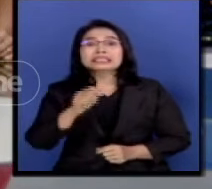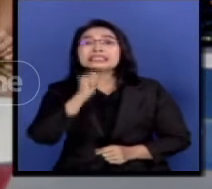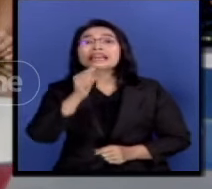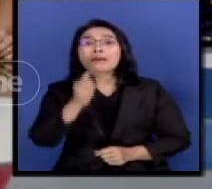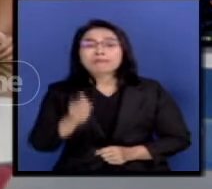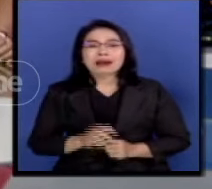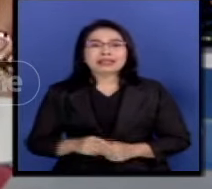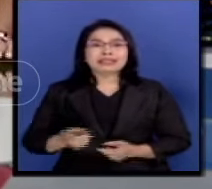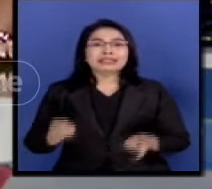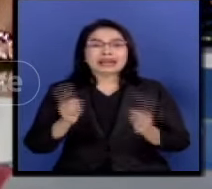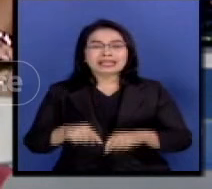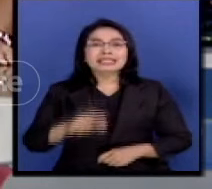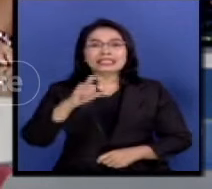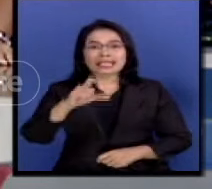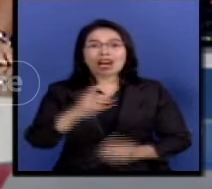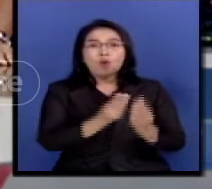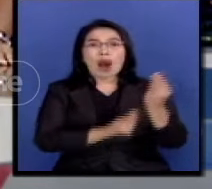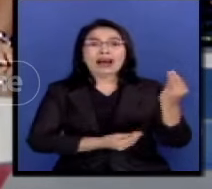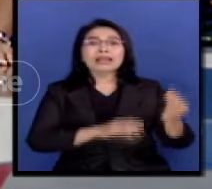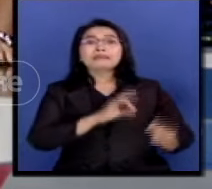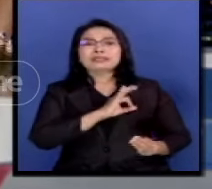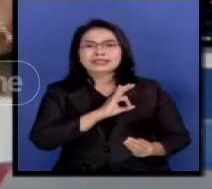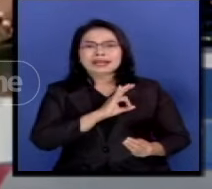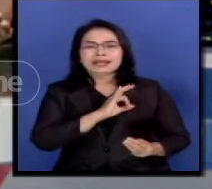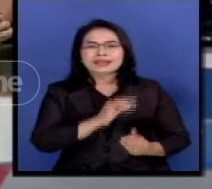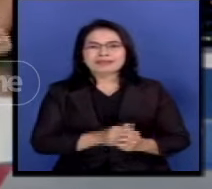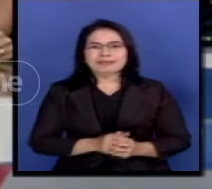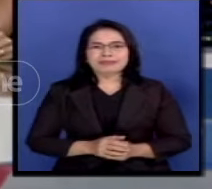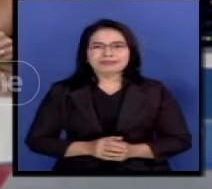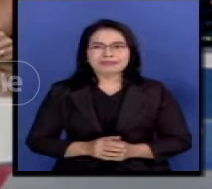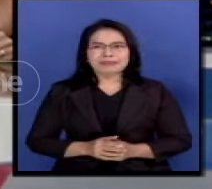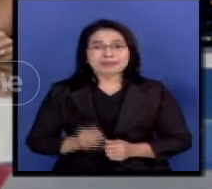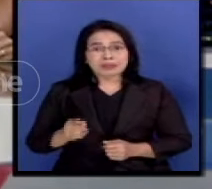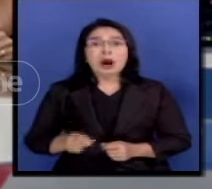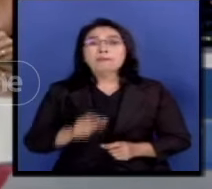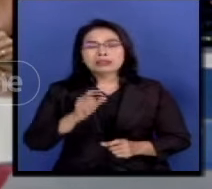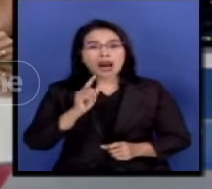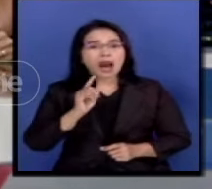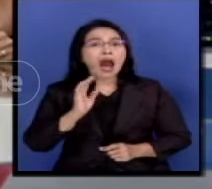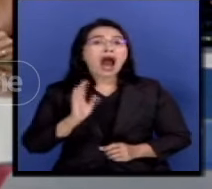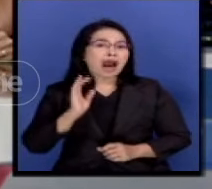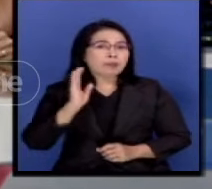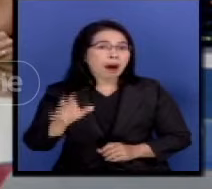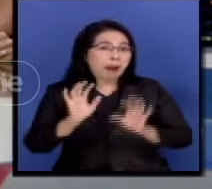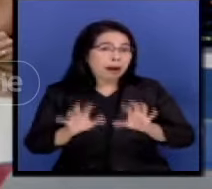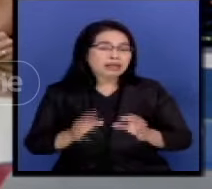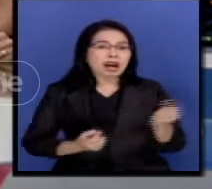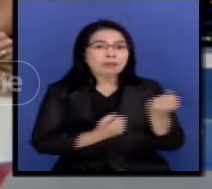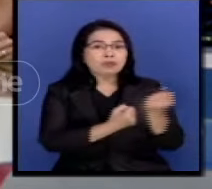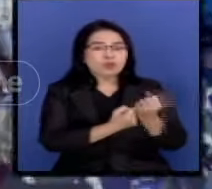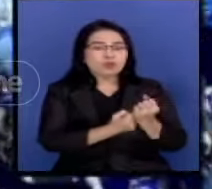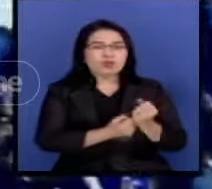calon wakil presiden pengumuman bakal cawapres dinilai akan meningkatkan kembali elektabilitas Anies Baswedan